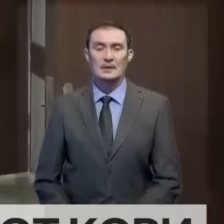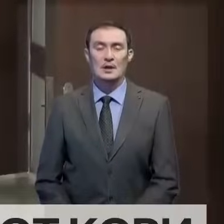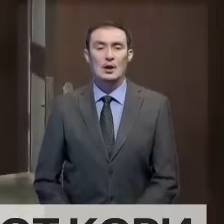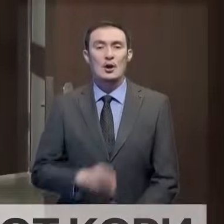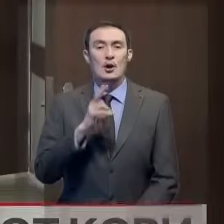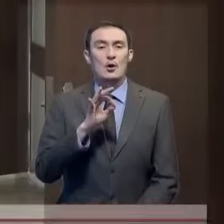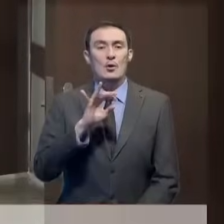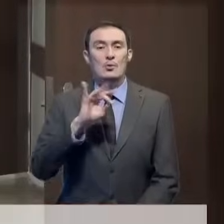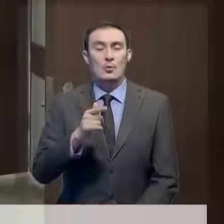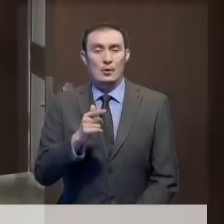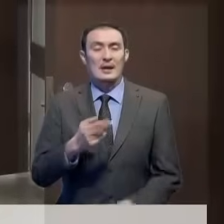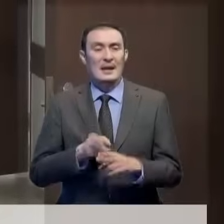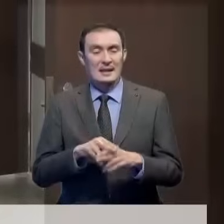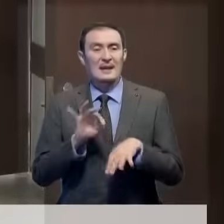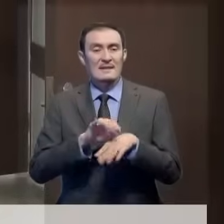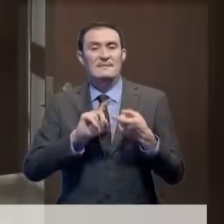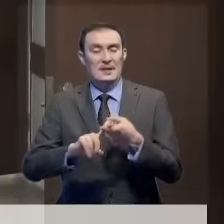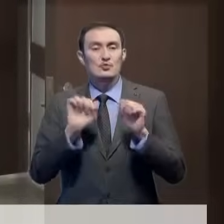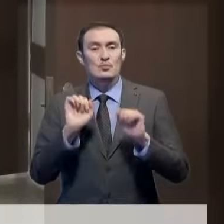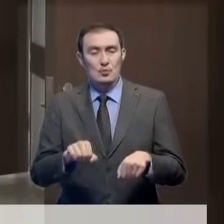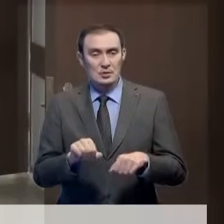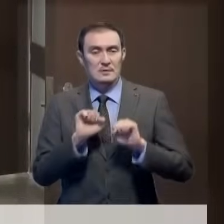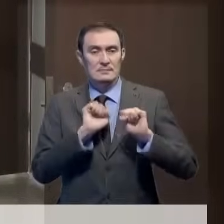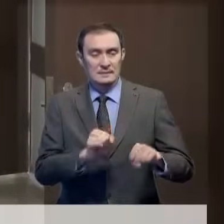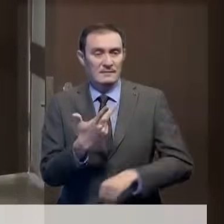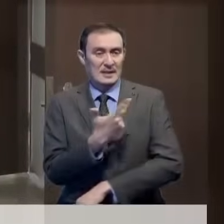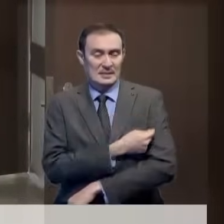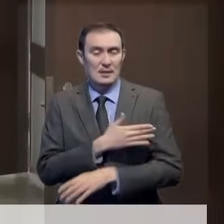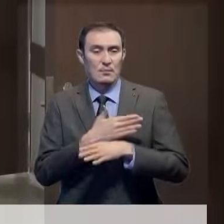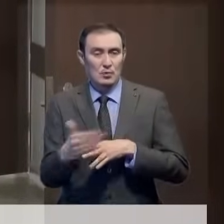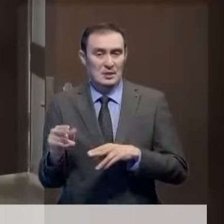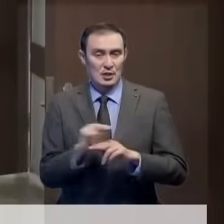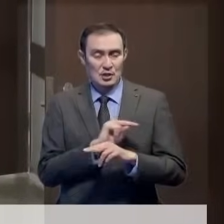Корь – это вакциноуправляемая инфекция. После получения вакцины